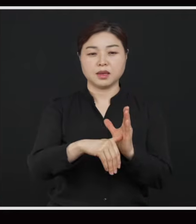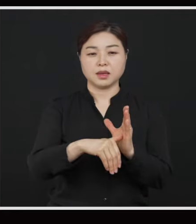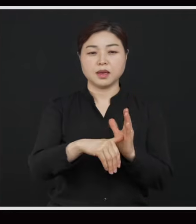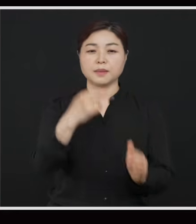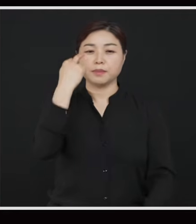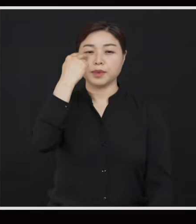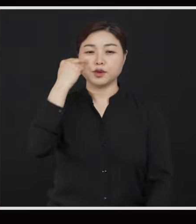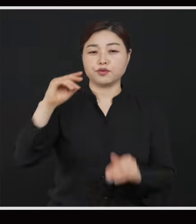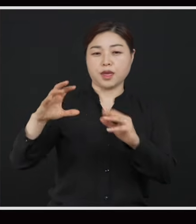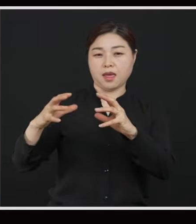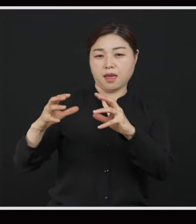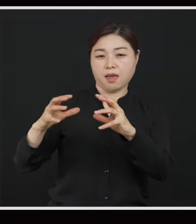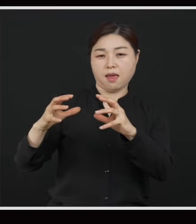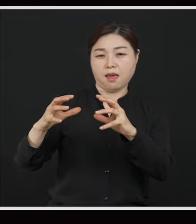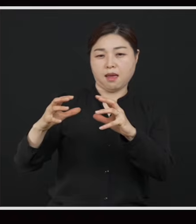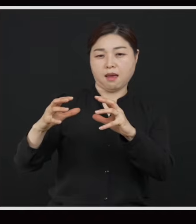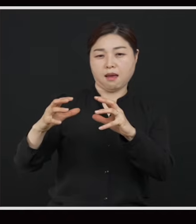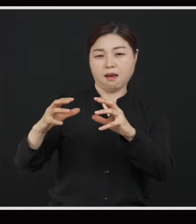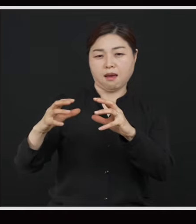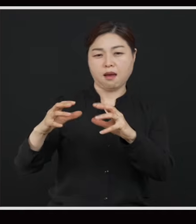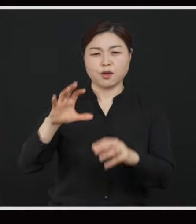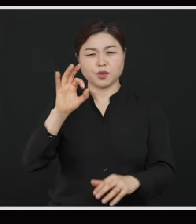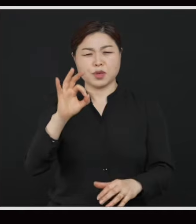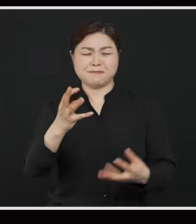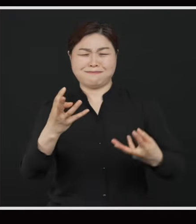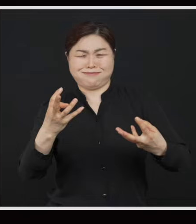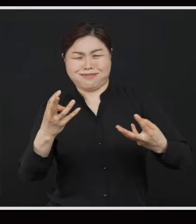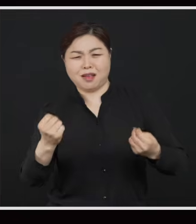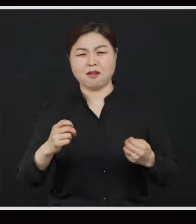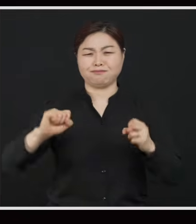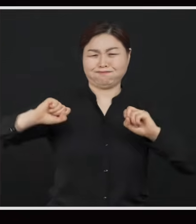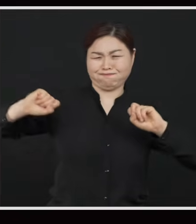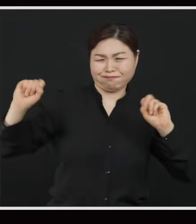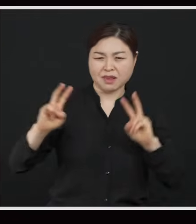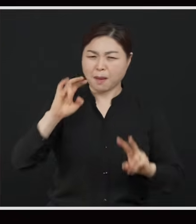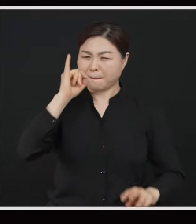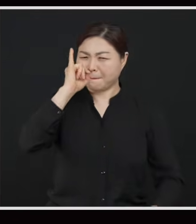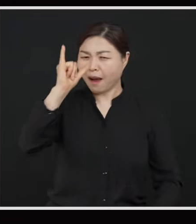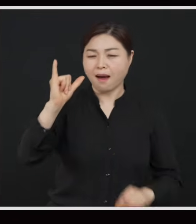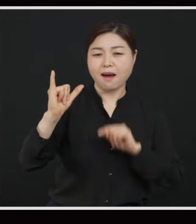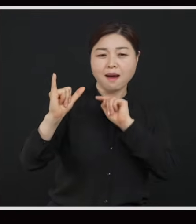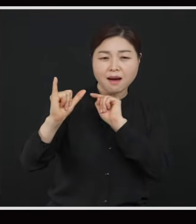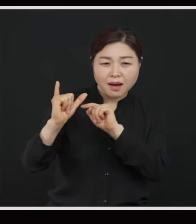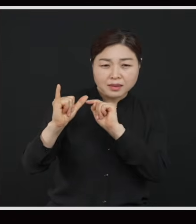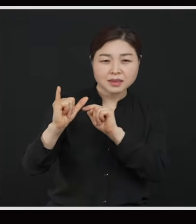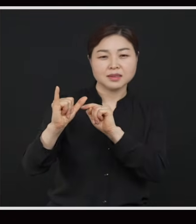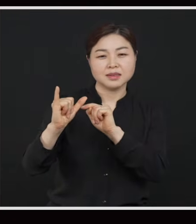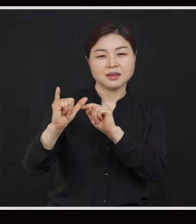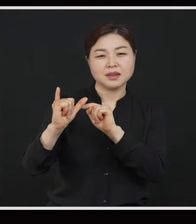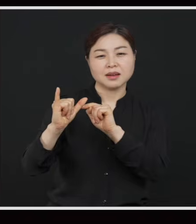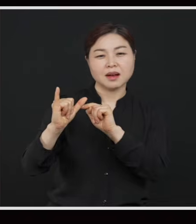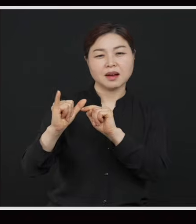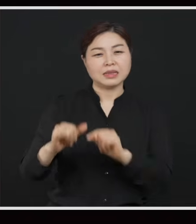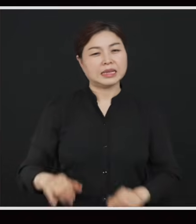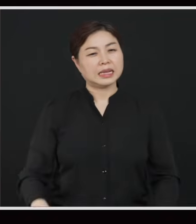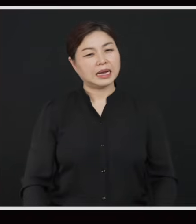1990년대에 이 미국에 돈이 너무 많아서 어쩔 줄 모르는 빌리어네어가